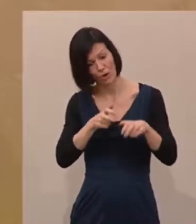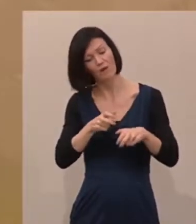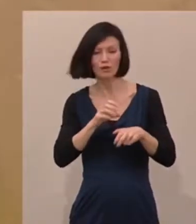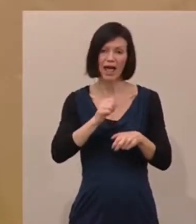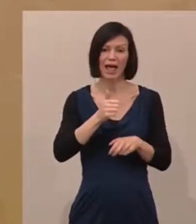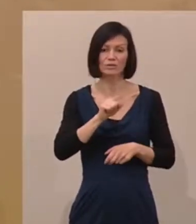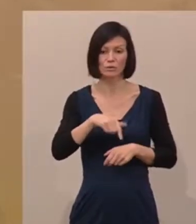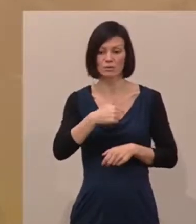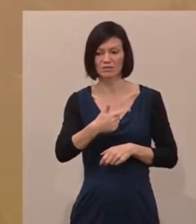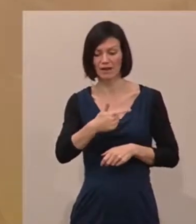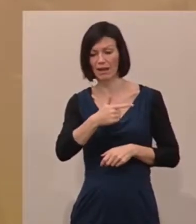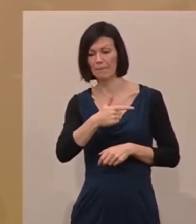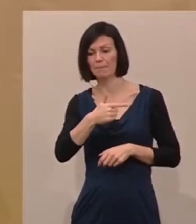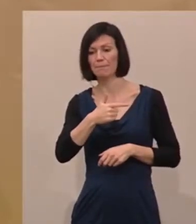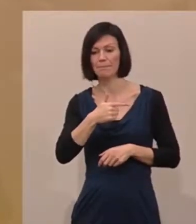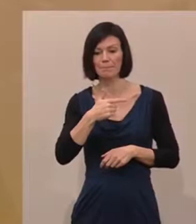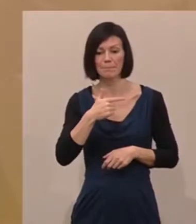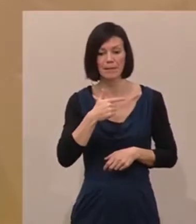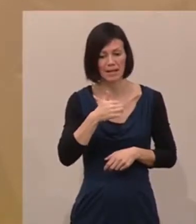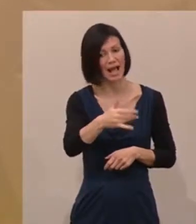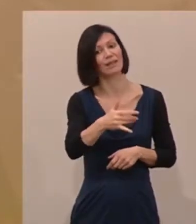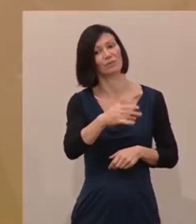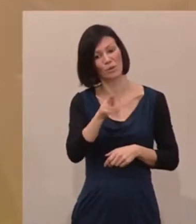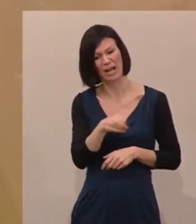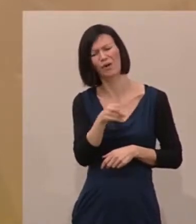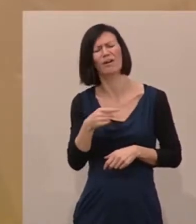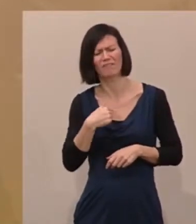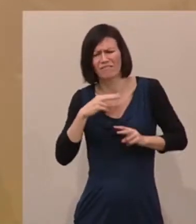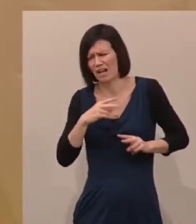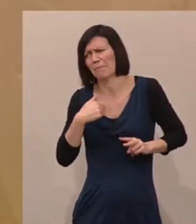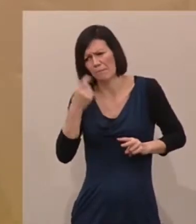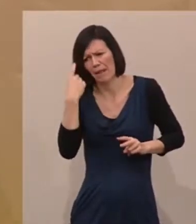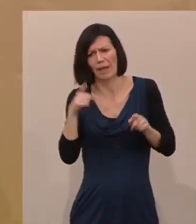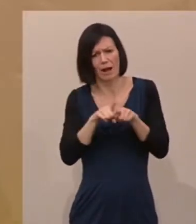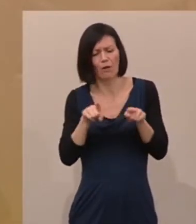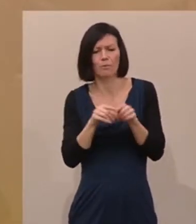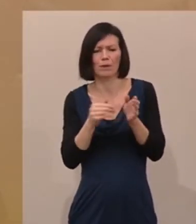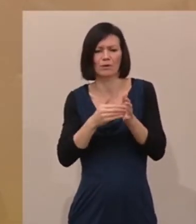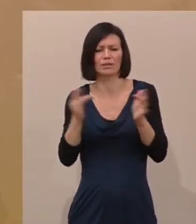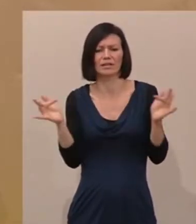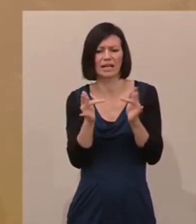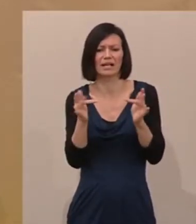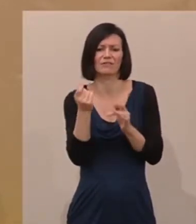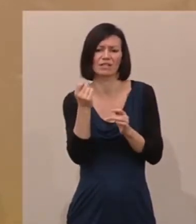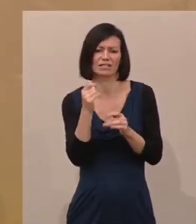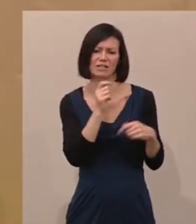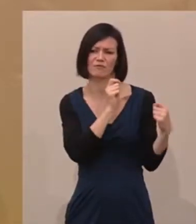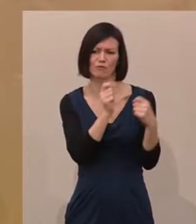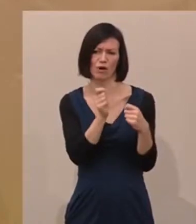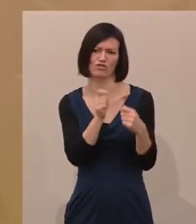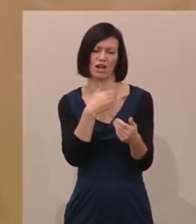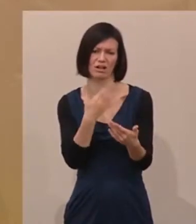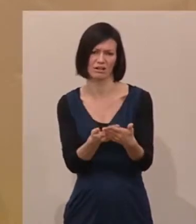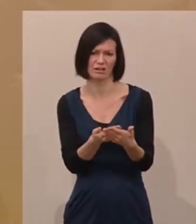von 1,2 Milliarden Euro führen, dann bin ich auch dafür, dass Sie Gegenfinanzierungsvorschläge machen. Und meine Damen und Herren von der